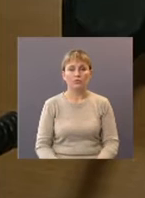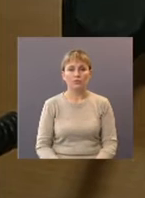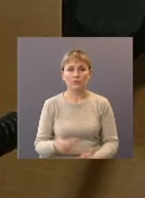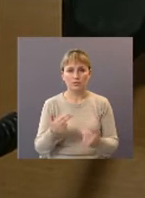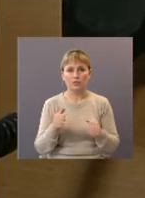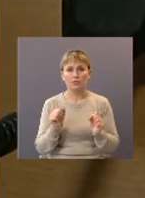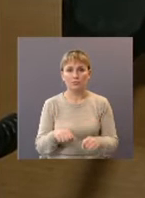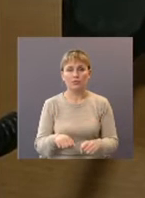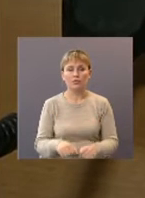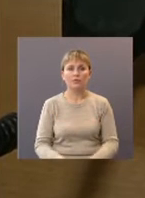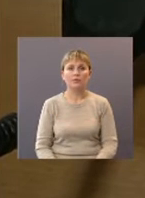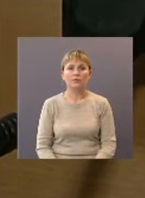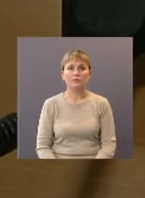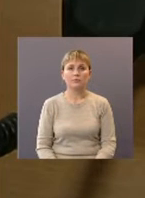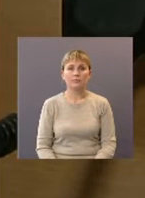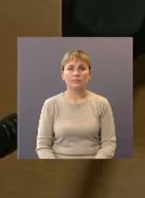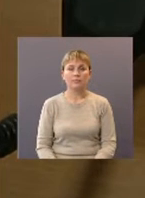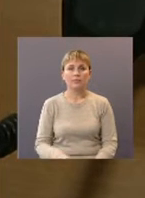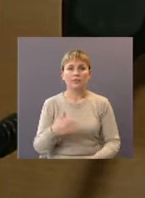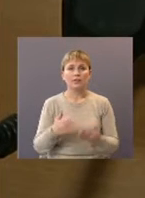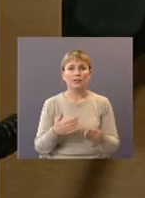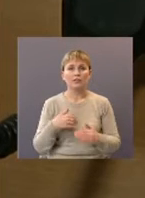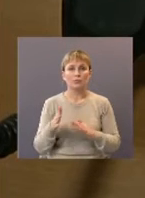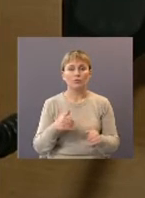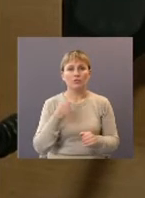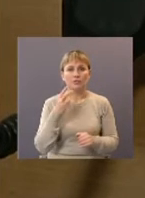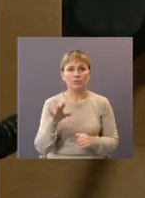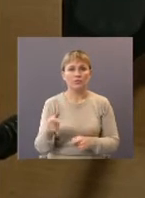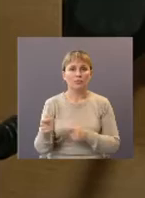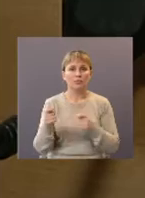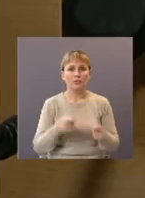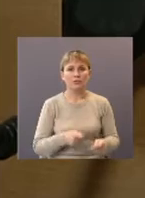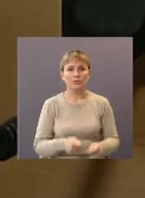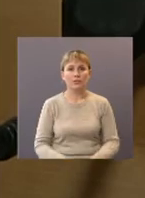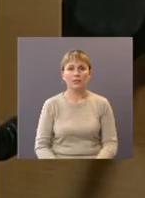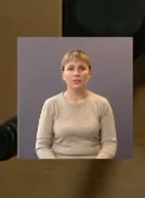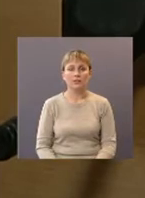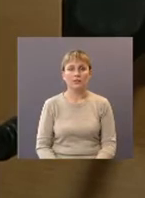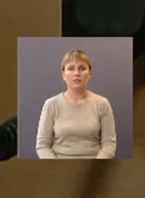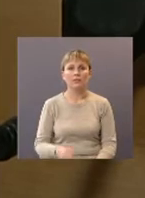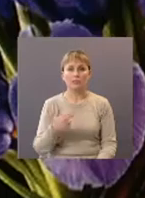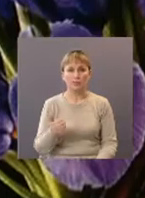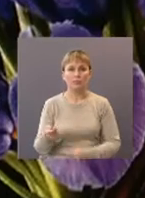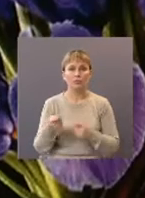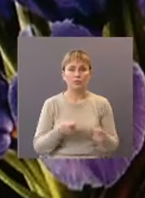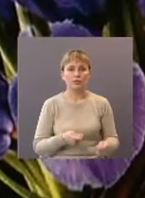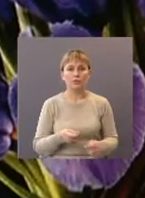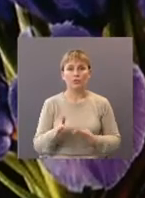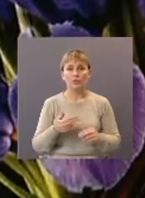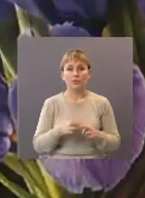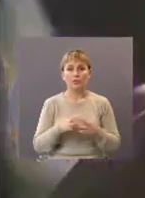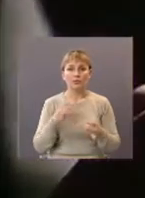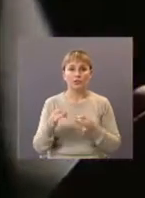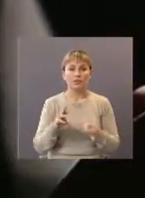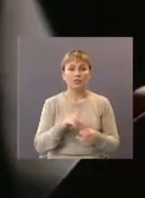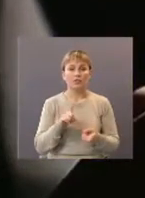любое абсолютно время алкоголь вам привезут. А если я вам после полуночи позвоню, вы подвезете? Да, конечно, не вопрос. После этого диалога